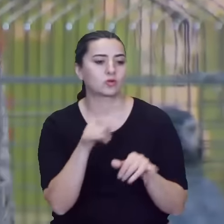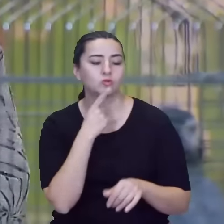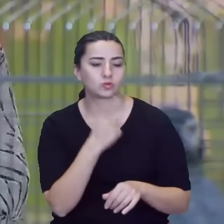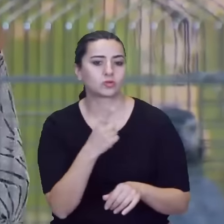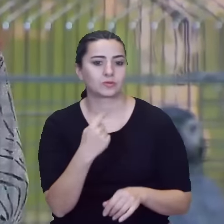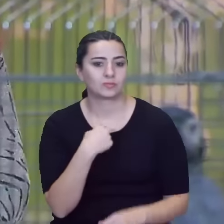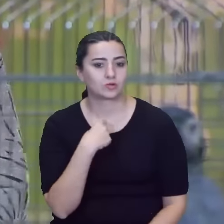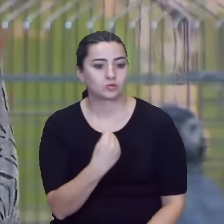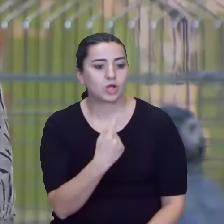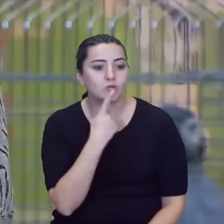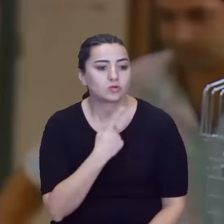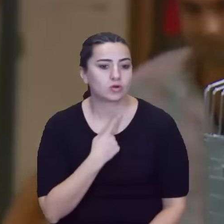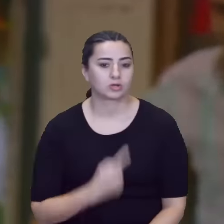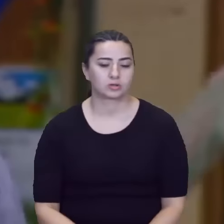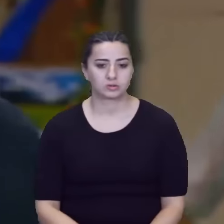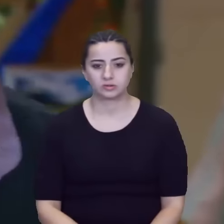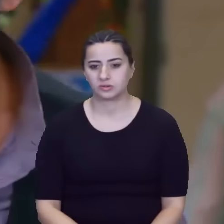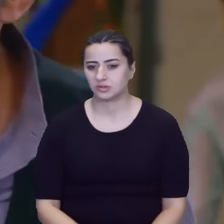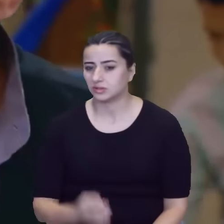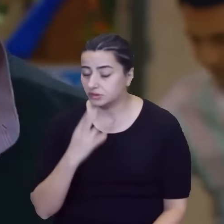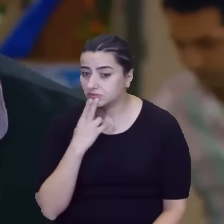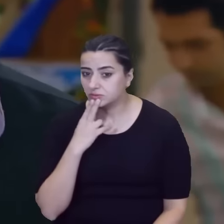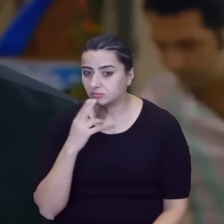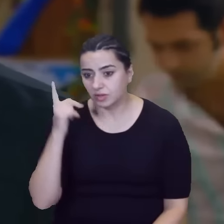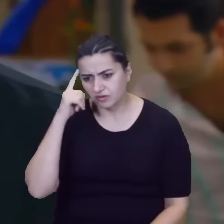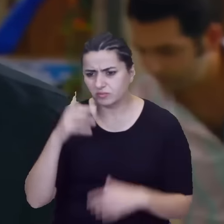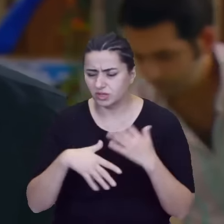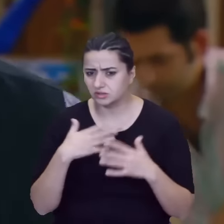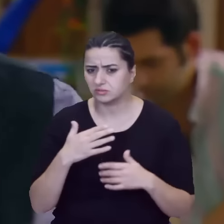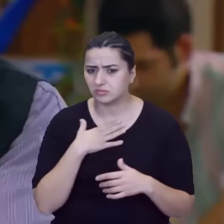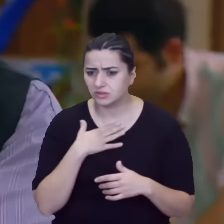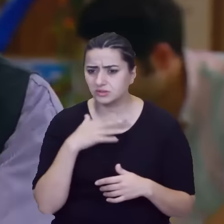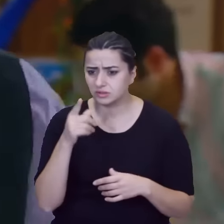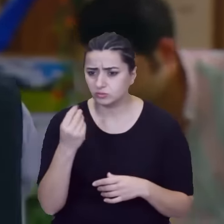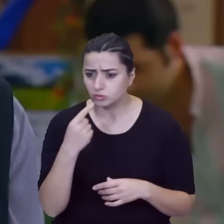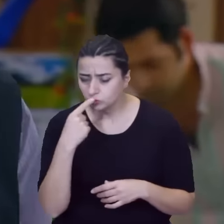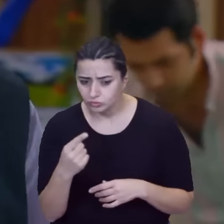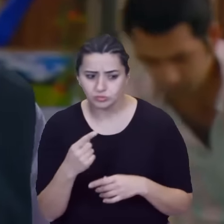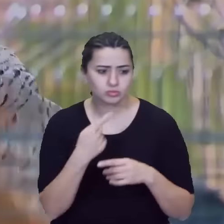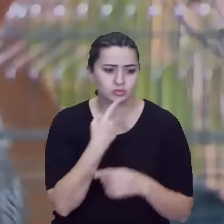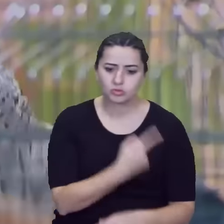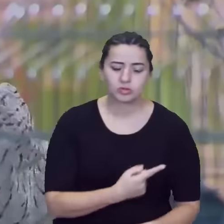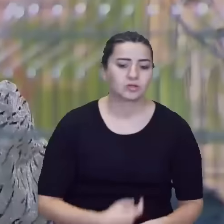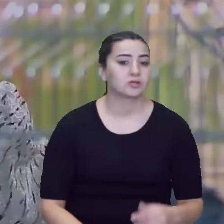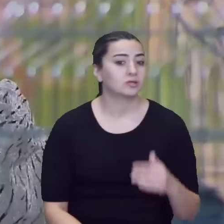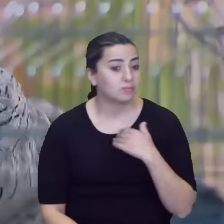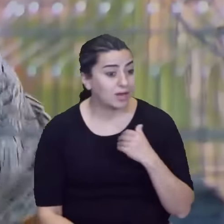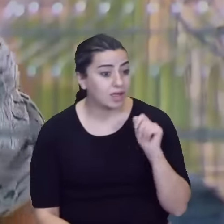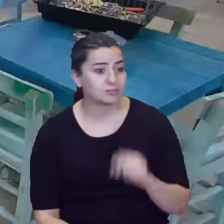söylüyor. Bana iltifat et Mesut. Ya kızım, şimdi benim kafam karıştı. Ben sana mı iltifat edeceğim, Mr. Spak'a mı? Bana edeceğim Mesut,